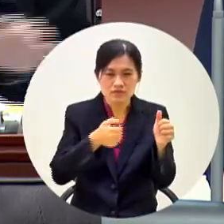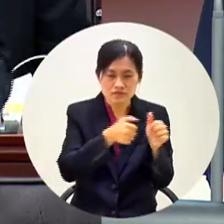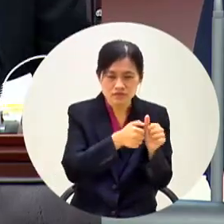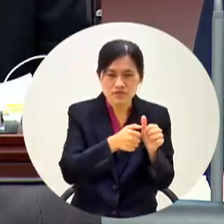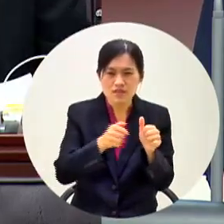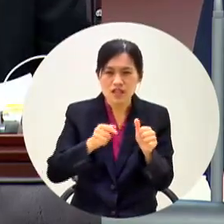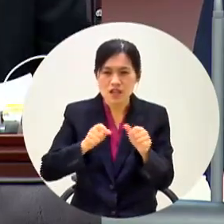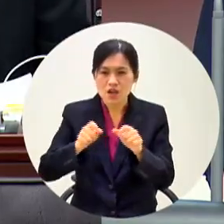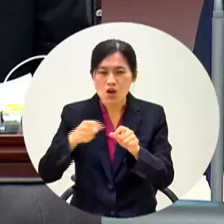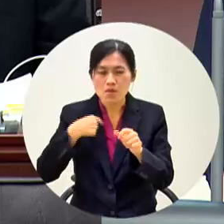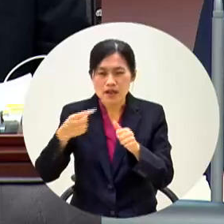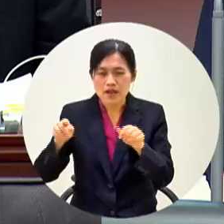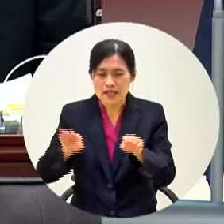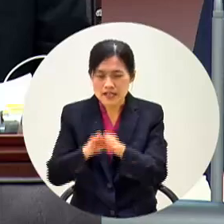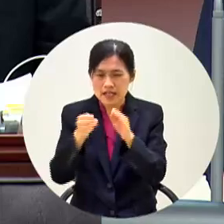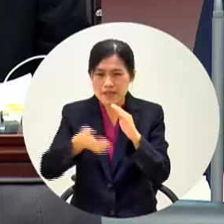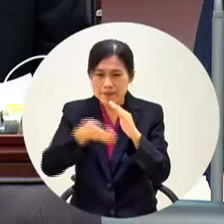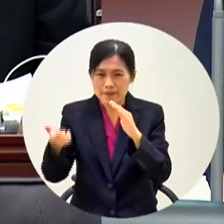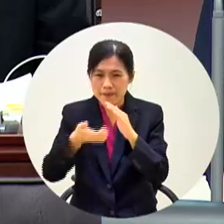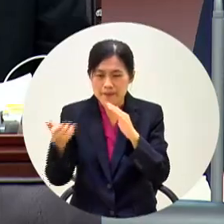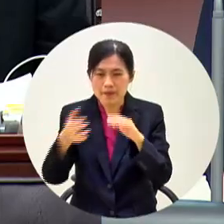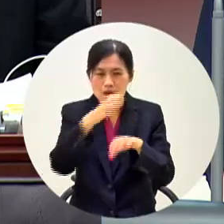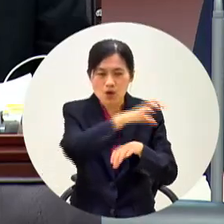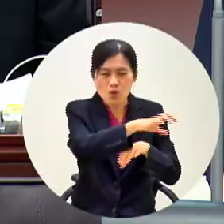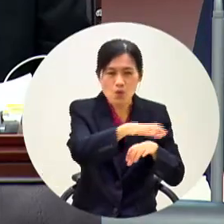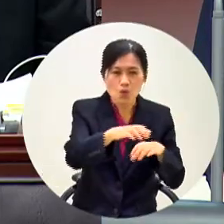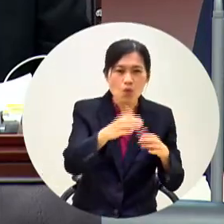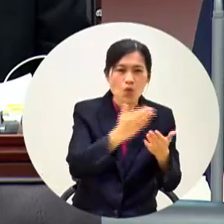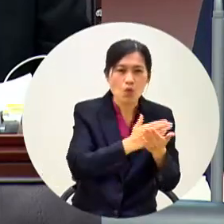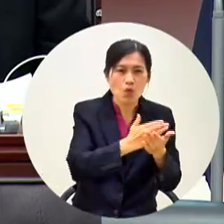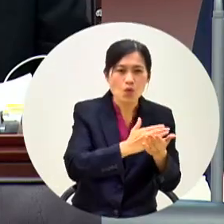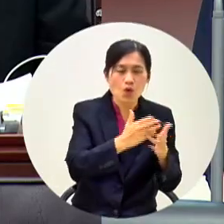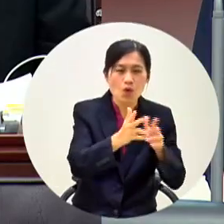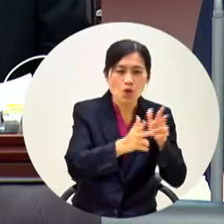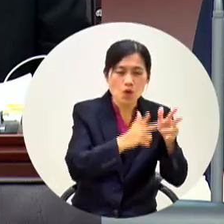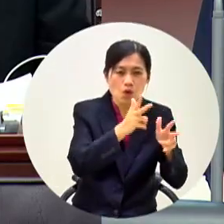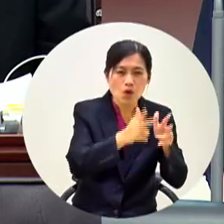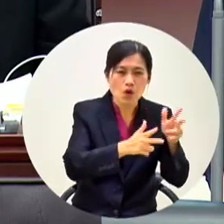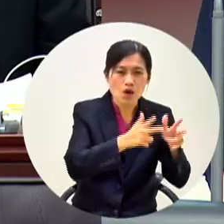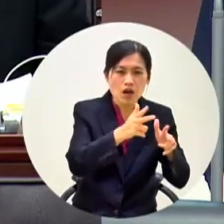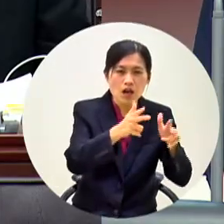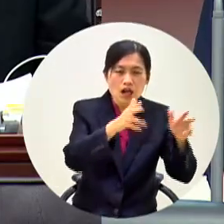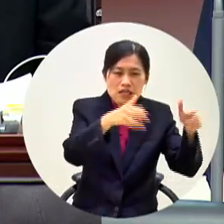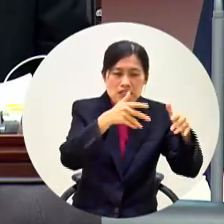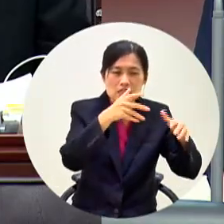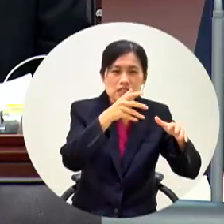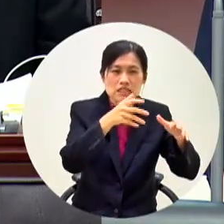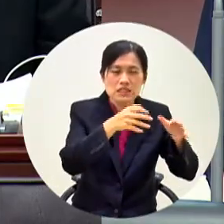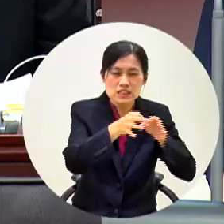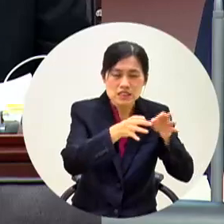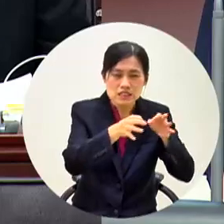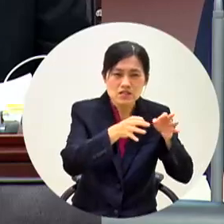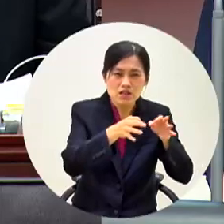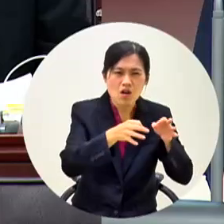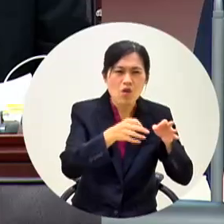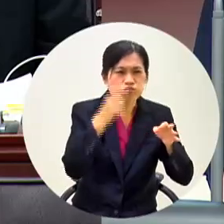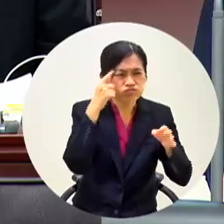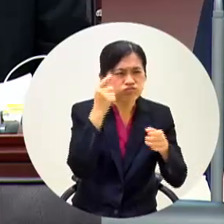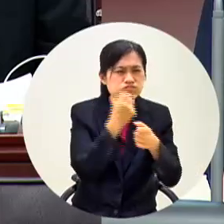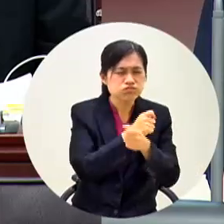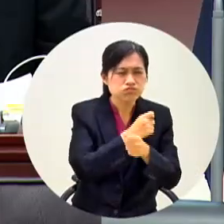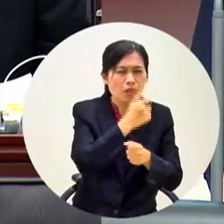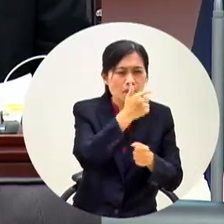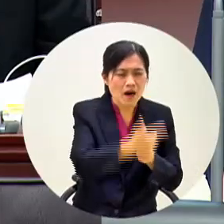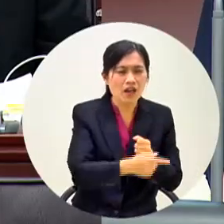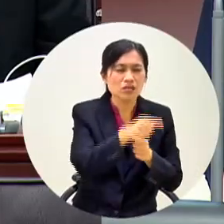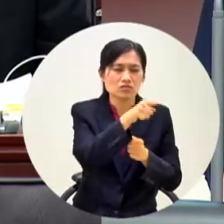迁村完环评的程序或建厂的程序招商有所延宕，或者是因为有一些其他因素要做考量，那这个是权责